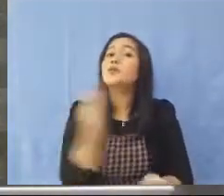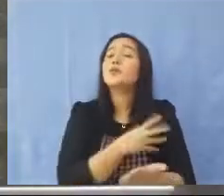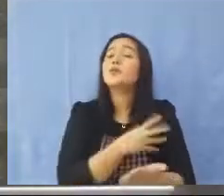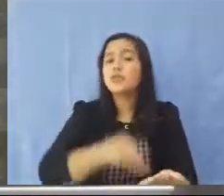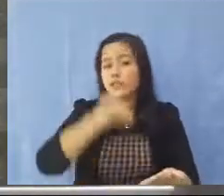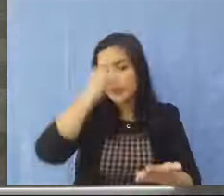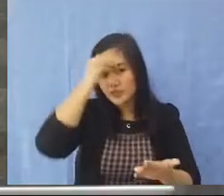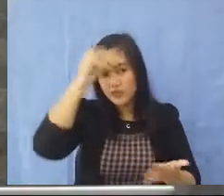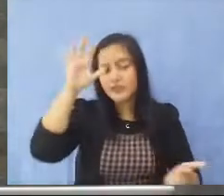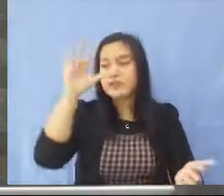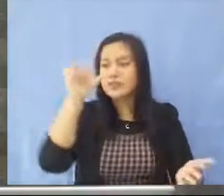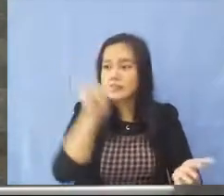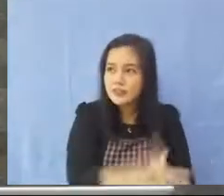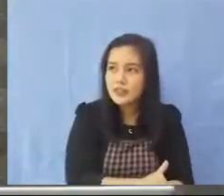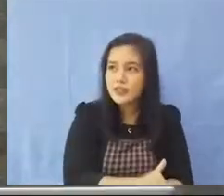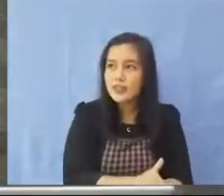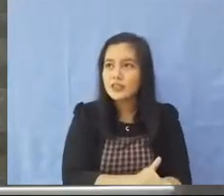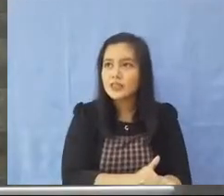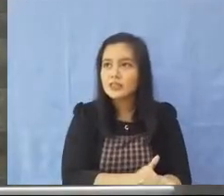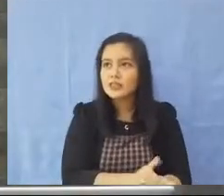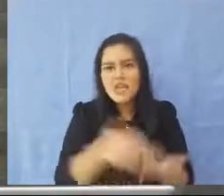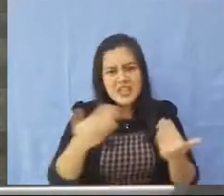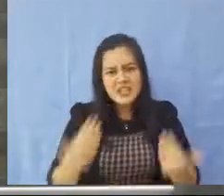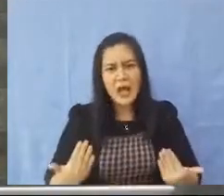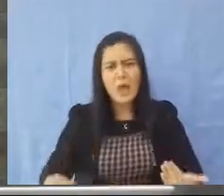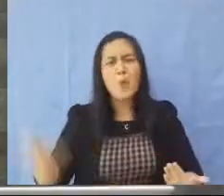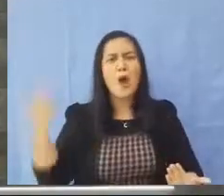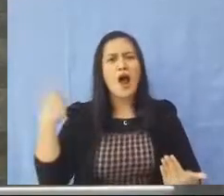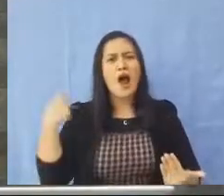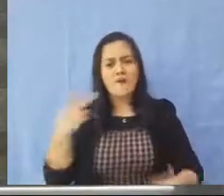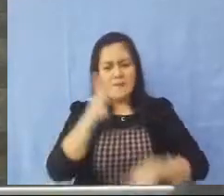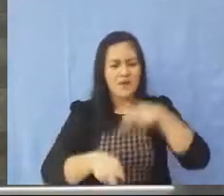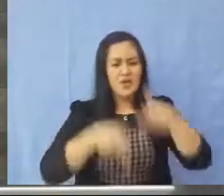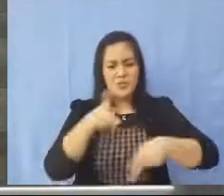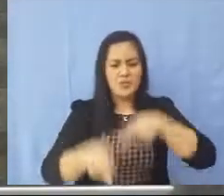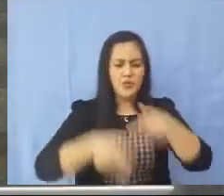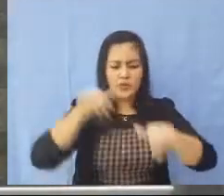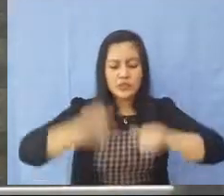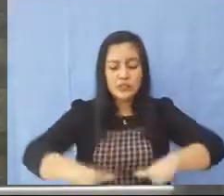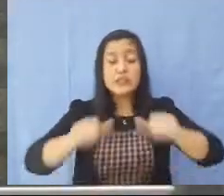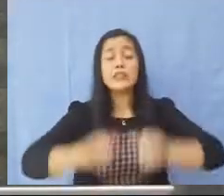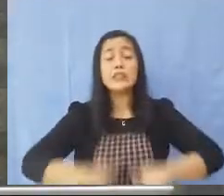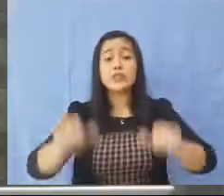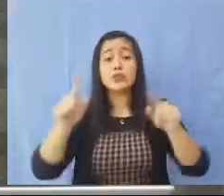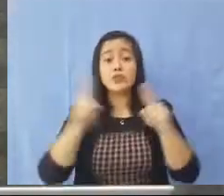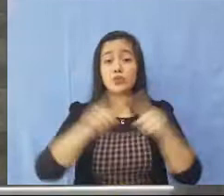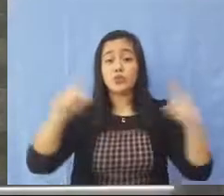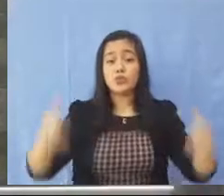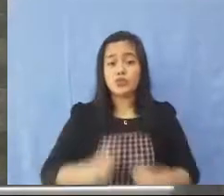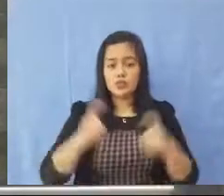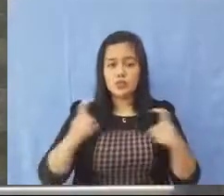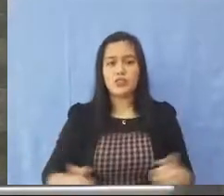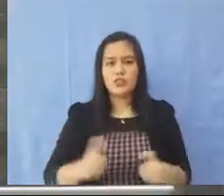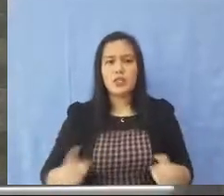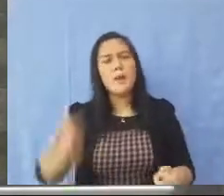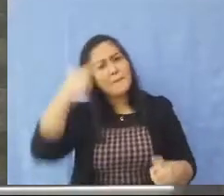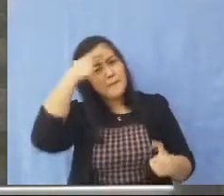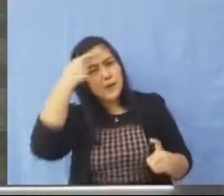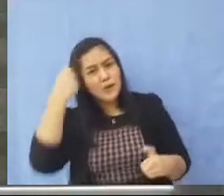meron tayong pwedeng balikan na history and katotohanan mula sa Biblia na naka-record. Kaya yan po